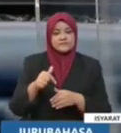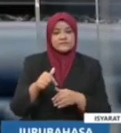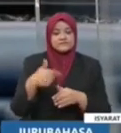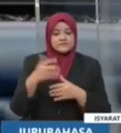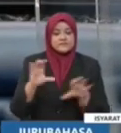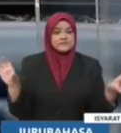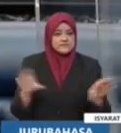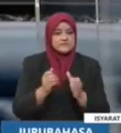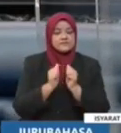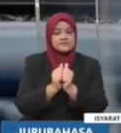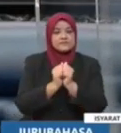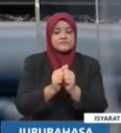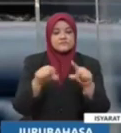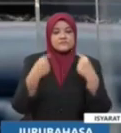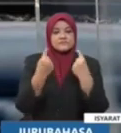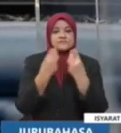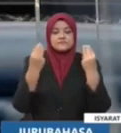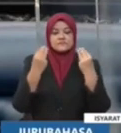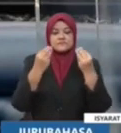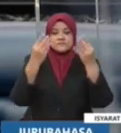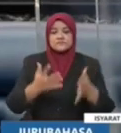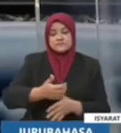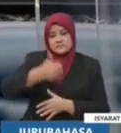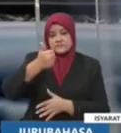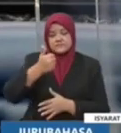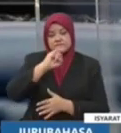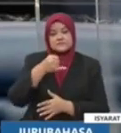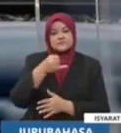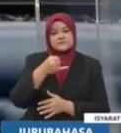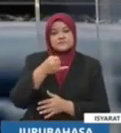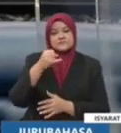telah diadakan bersama gabungan Majelis Guru Besar laser